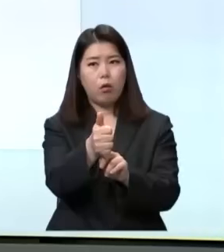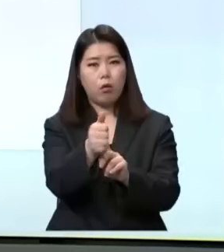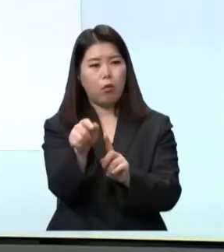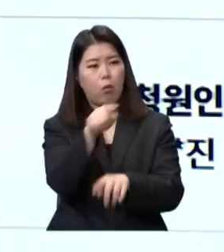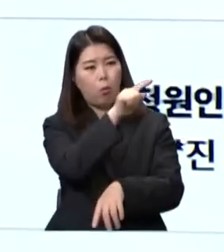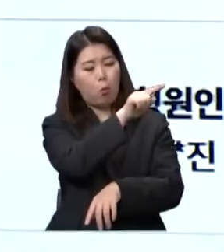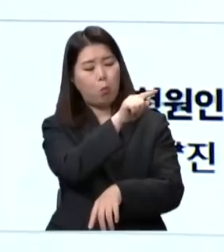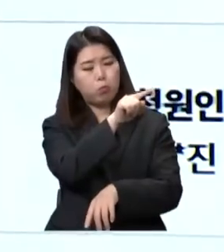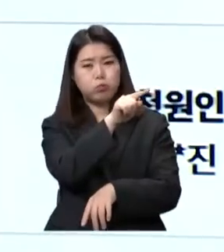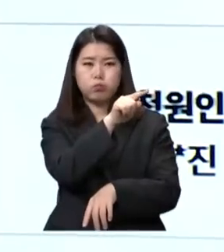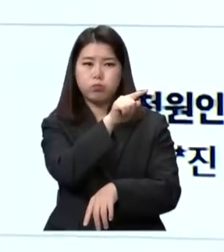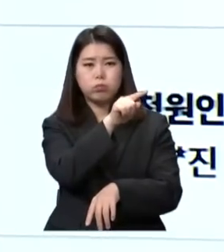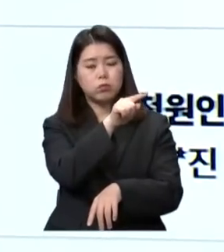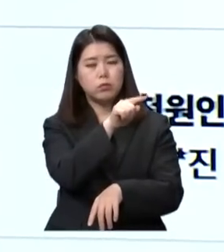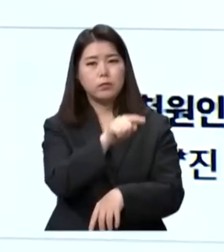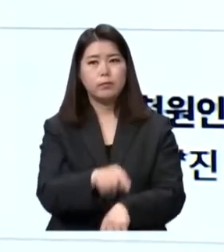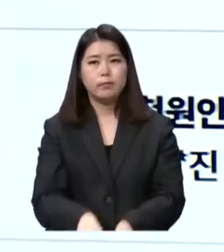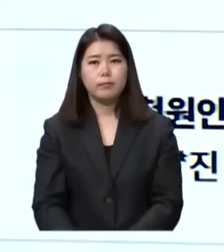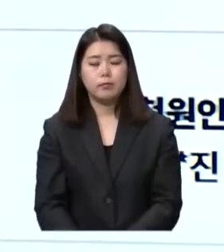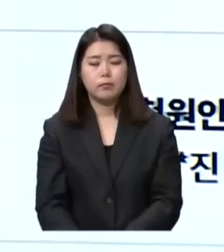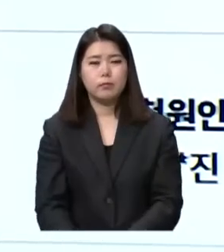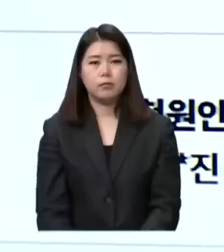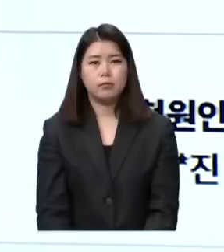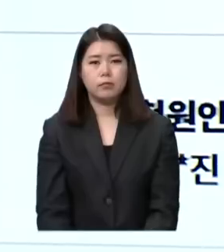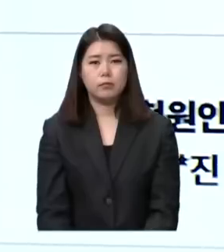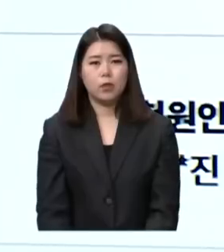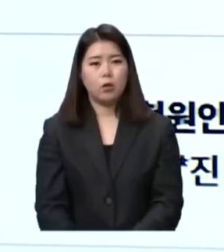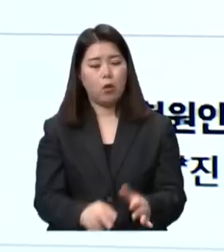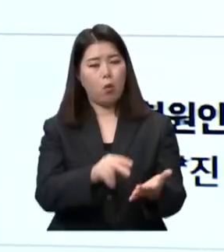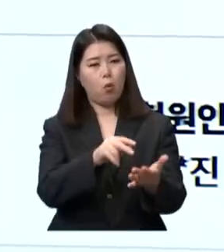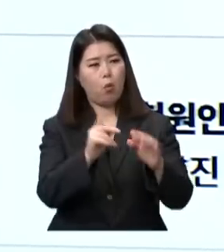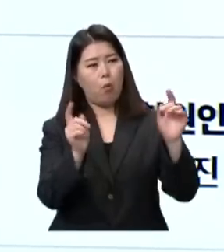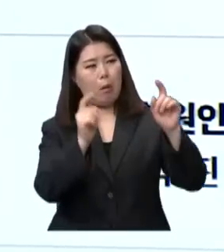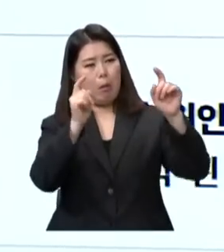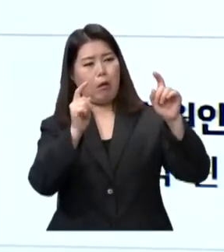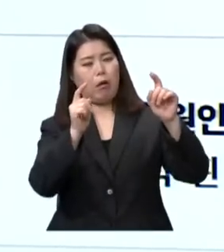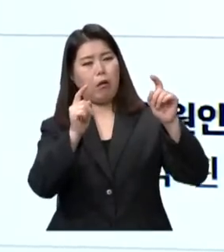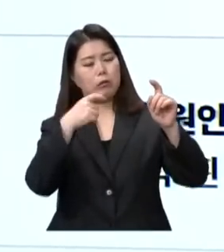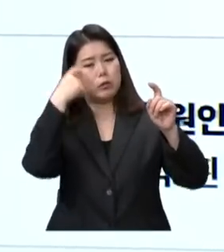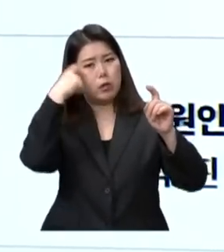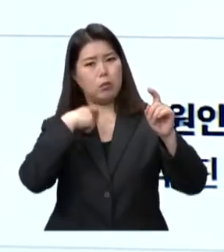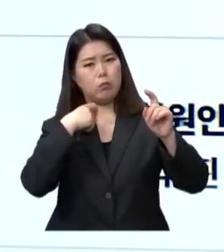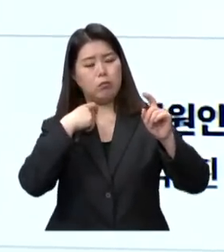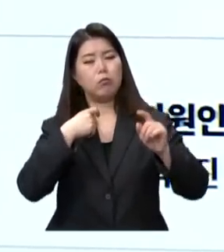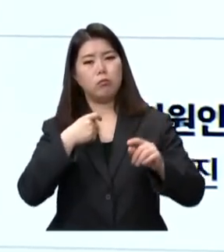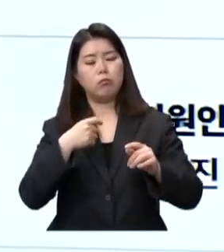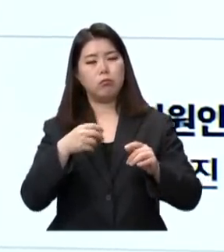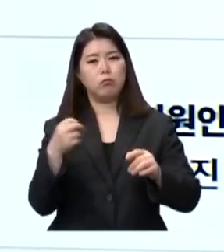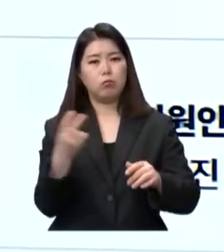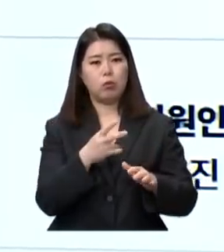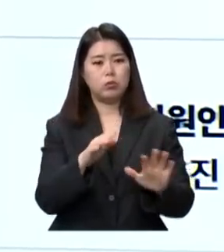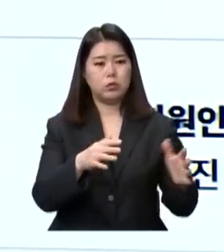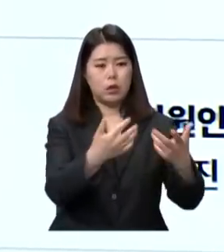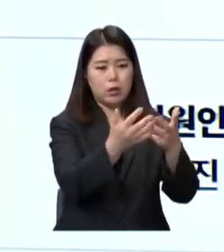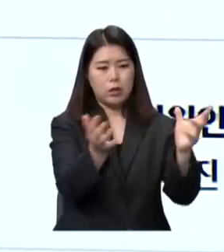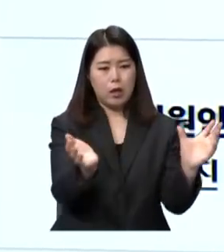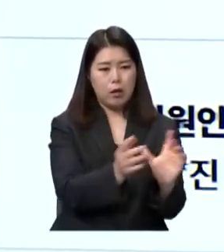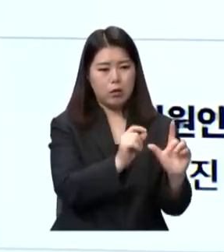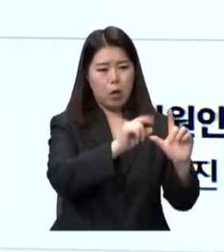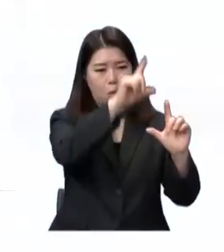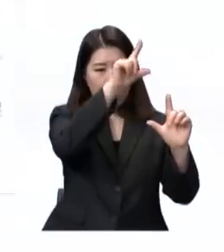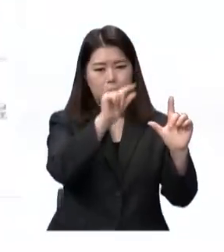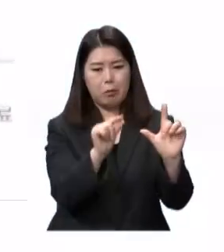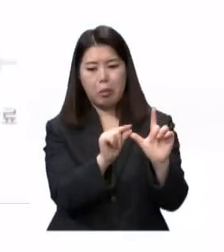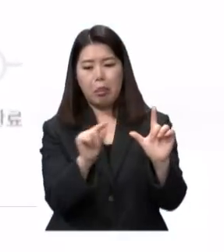의원으로 문제는 위시대는 어떤 다른 목소리들을 좀 압박하는 효과가 있는 거